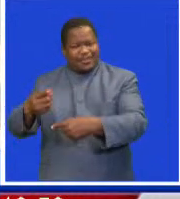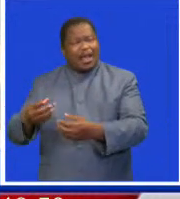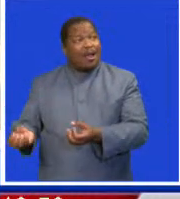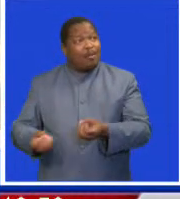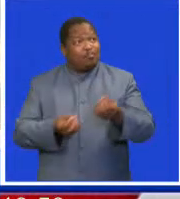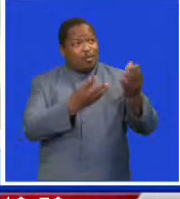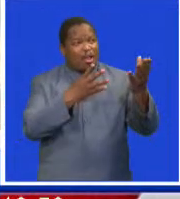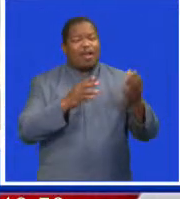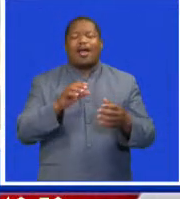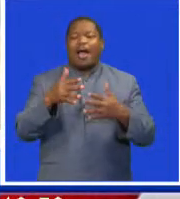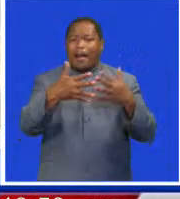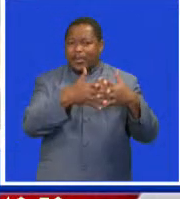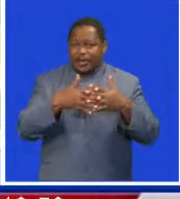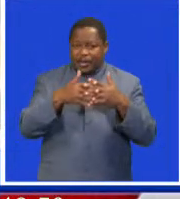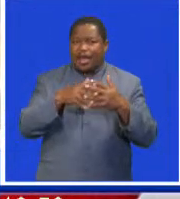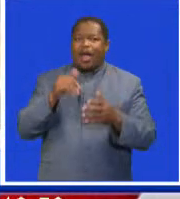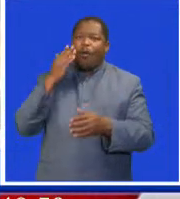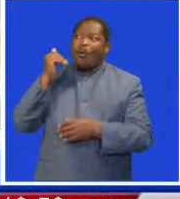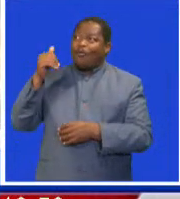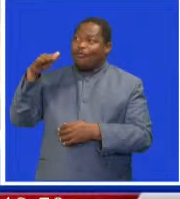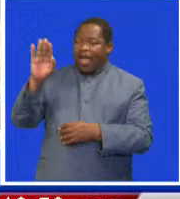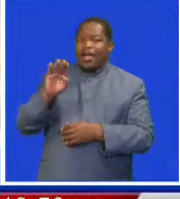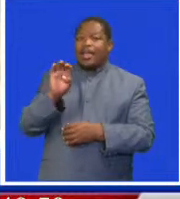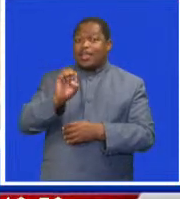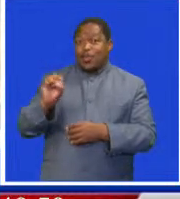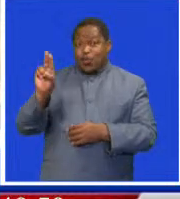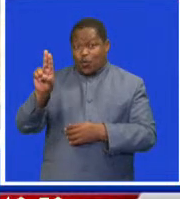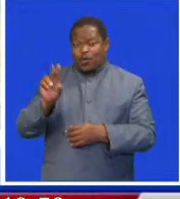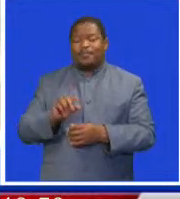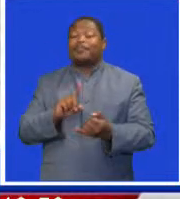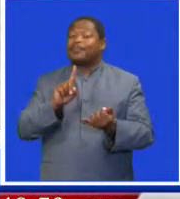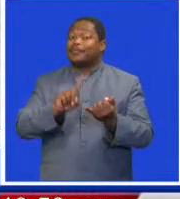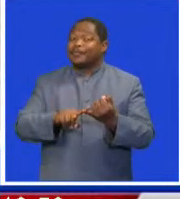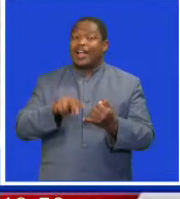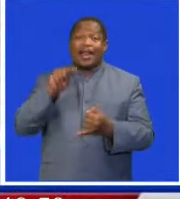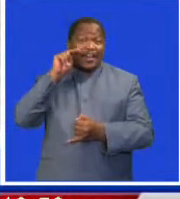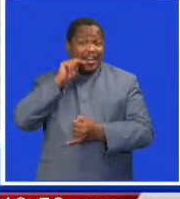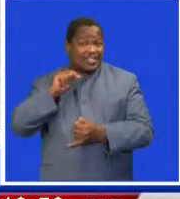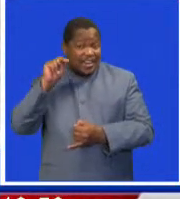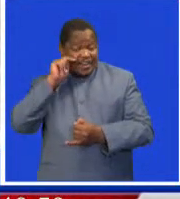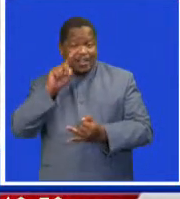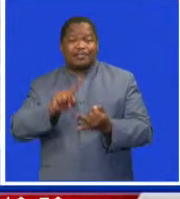Kenya kanye nelive leTanzania setulu ngelizinga lokusebenziswa kwetitsakamiva,